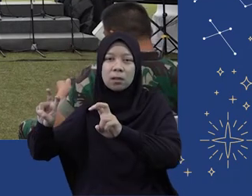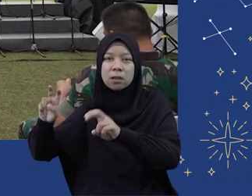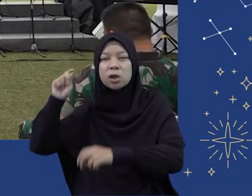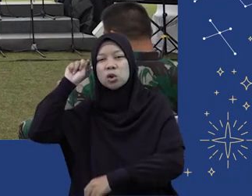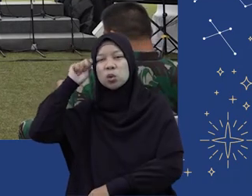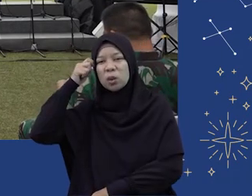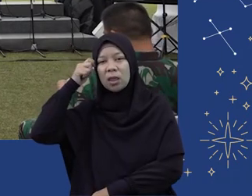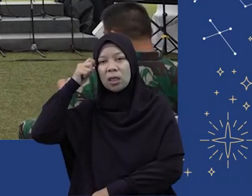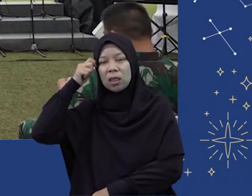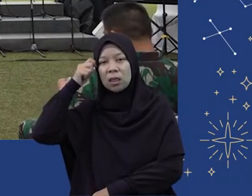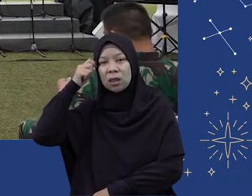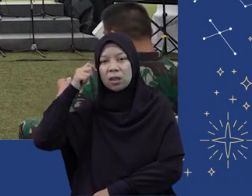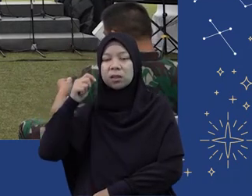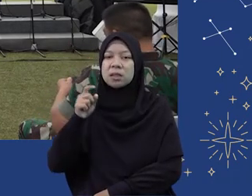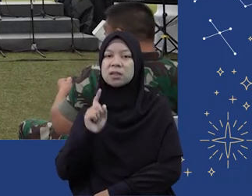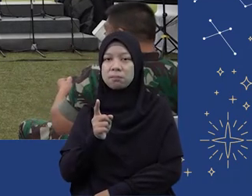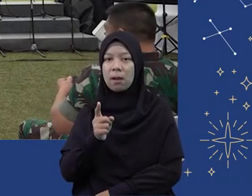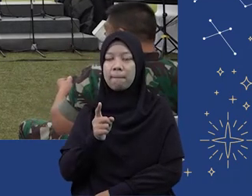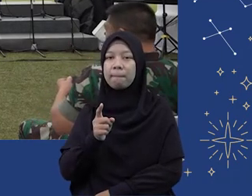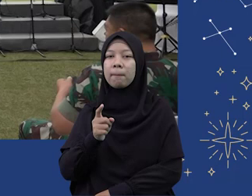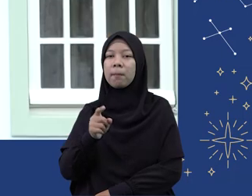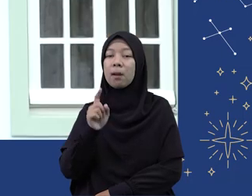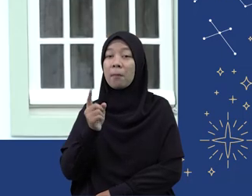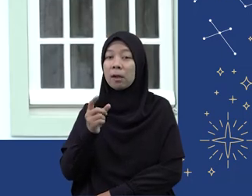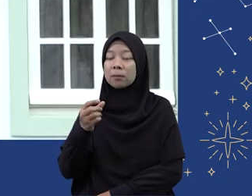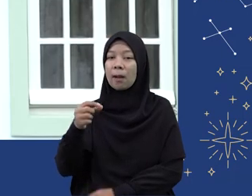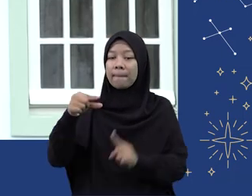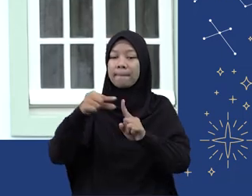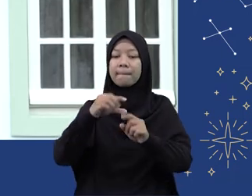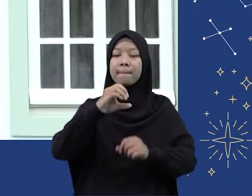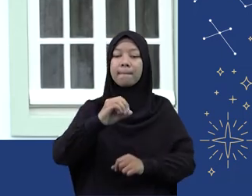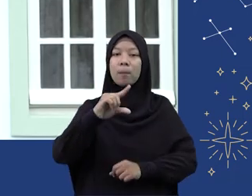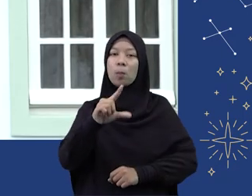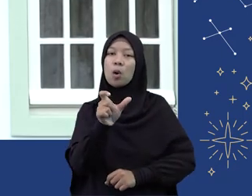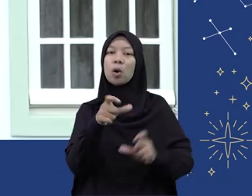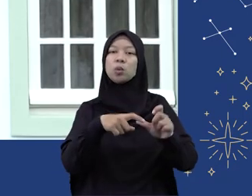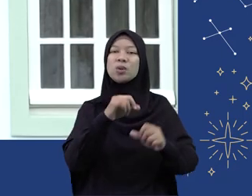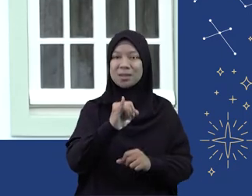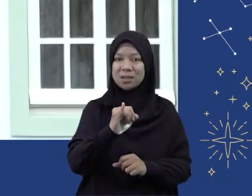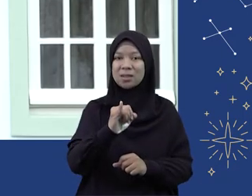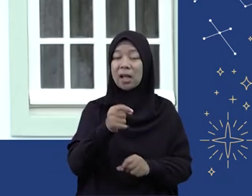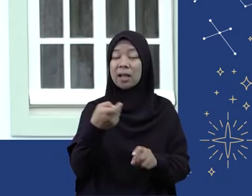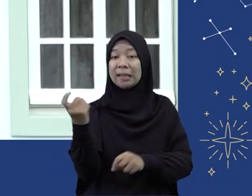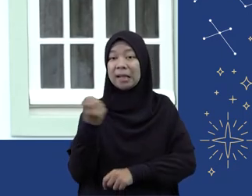perbintangan karena polusi akibat dari